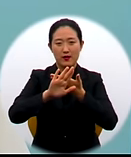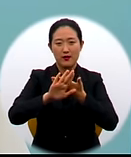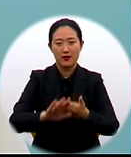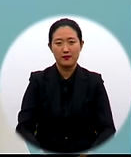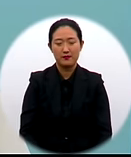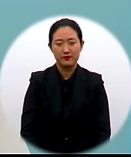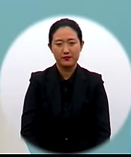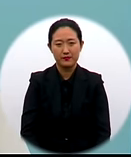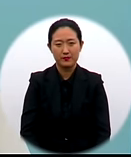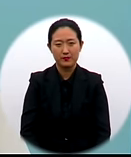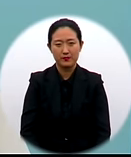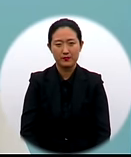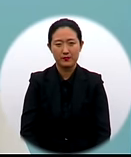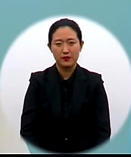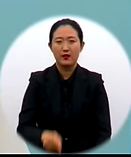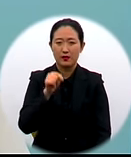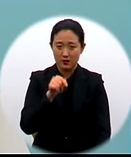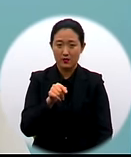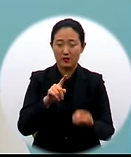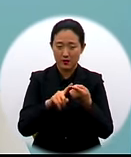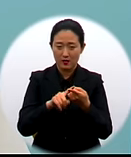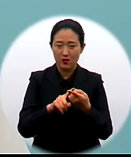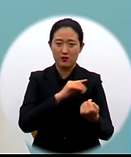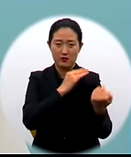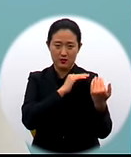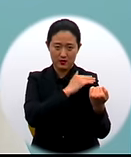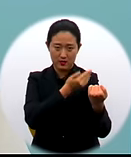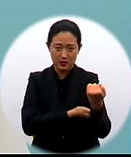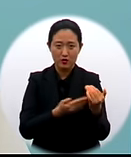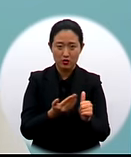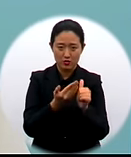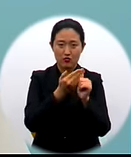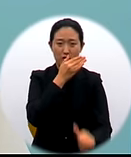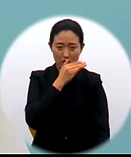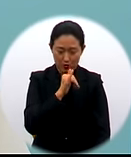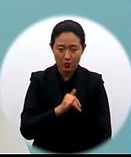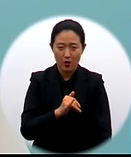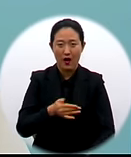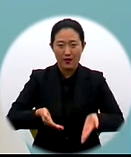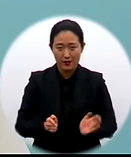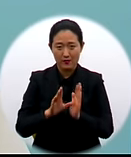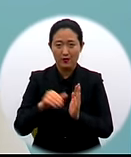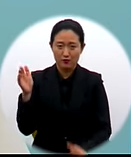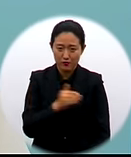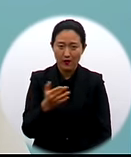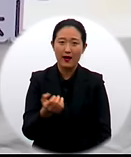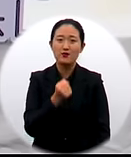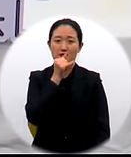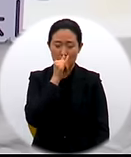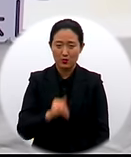길러낼 수 있는 부분이기도 합니다. 그러다 보니까 보통 지식이나 기술은 특히 커리어 패스에서는